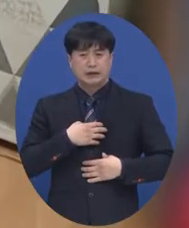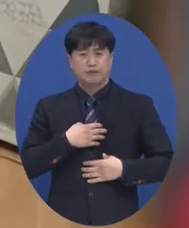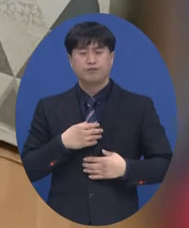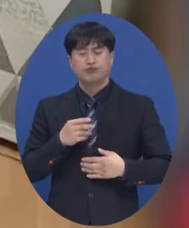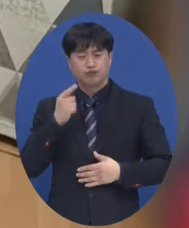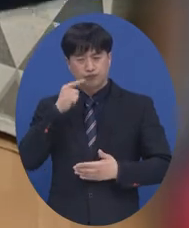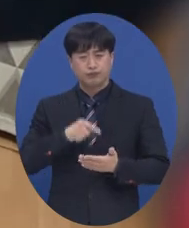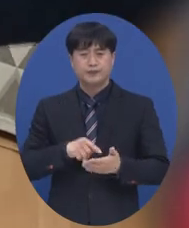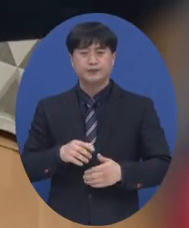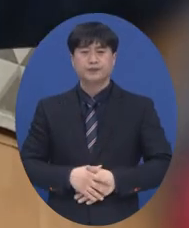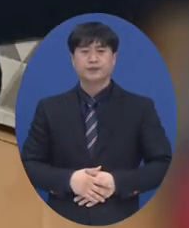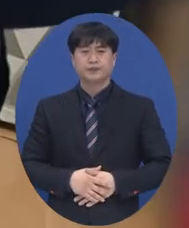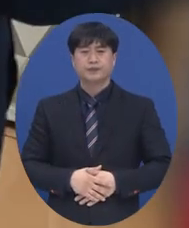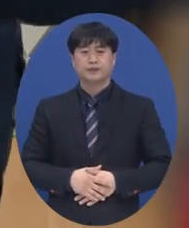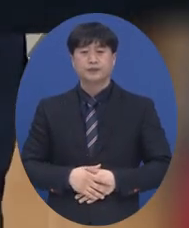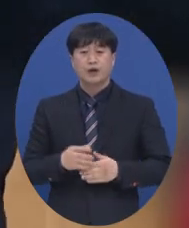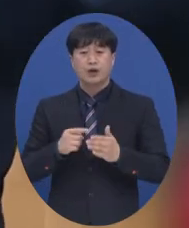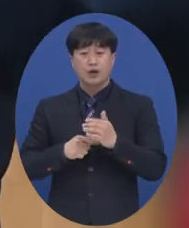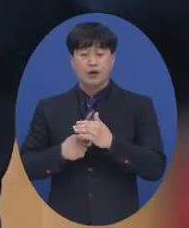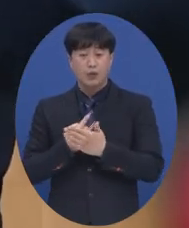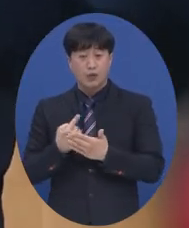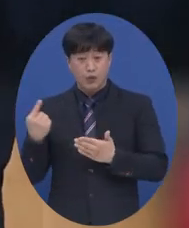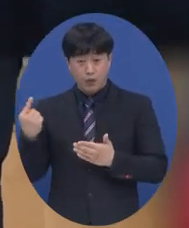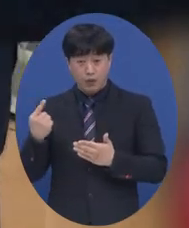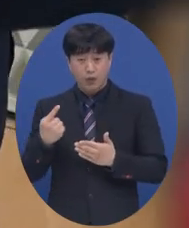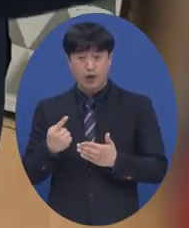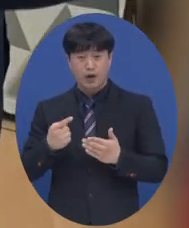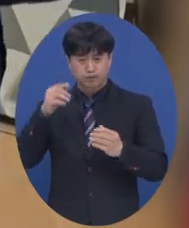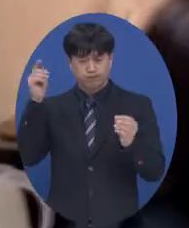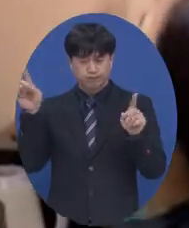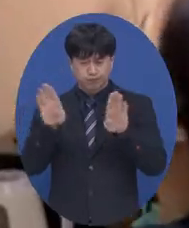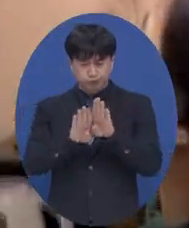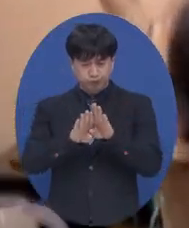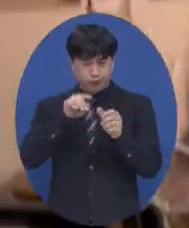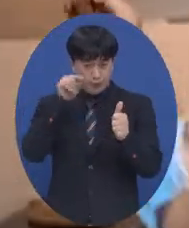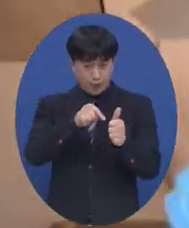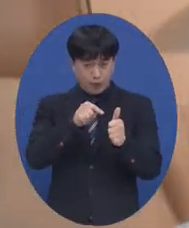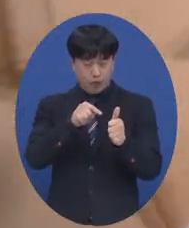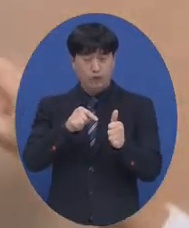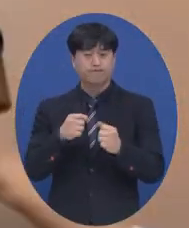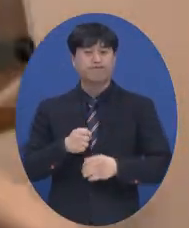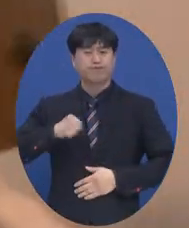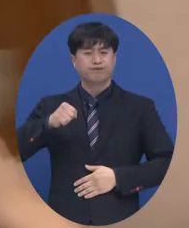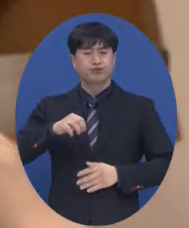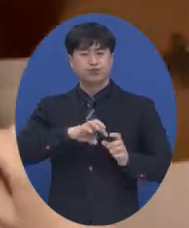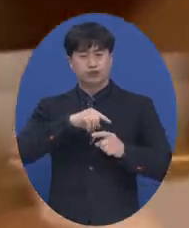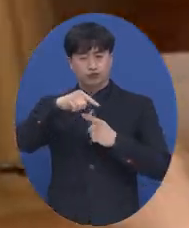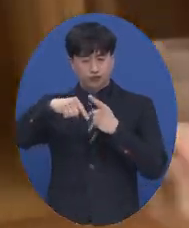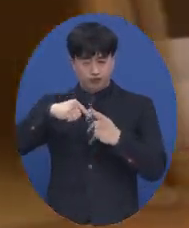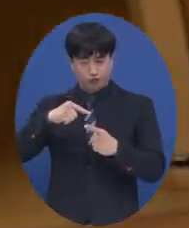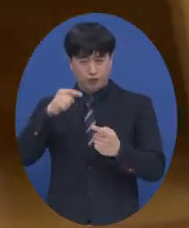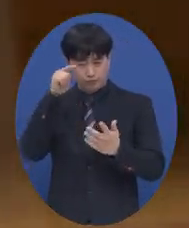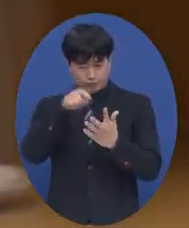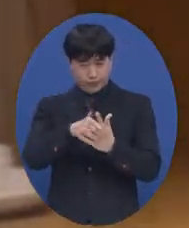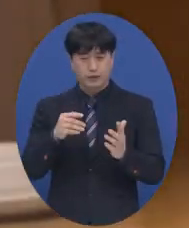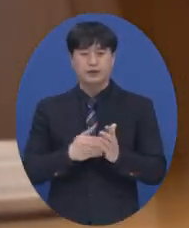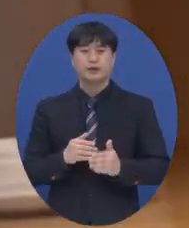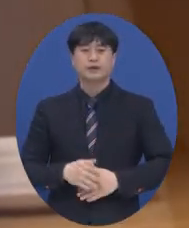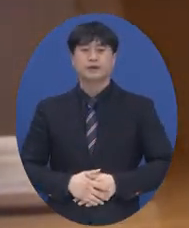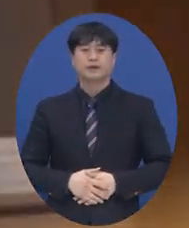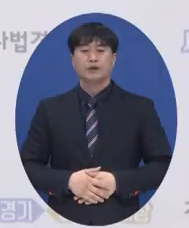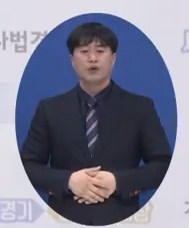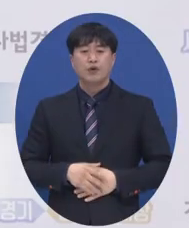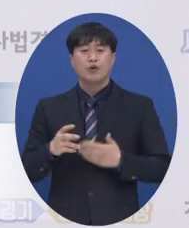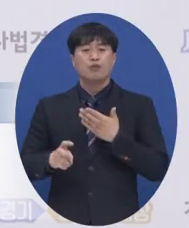노출되기 쉽다는 것 이밖에 영업장 폐쇄 명령을 어기고 계속해서 운영해온 숙박업체 도 덜미가 붙잡혔습니다